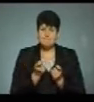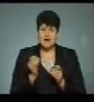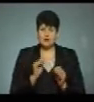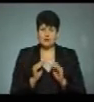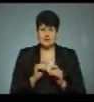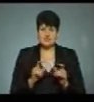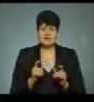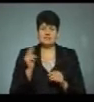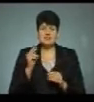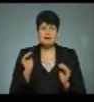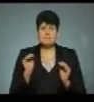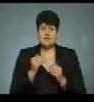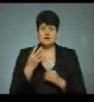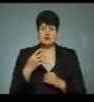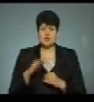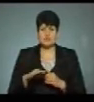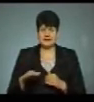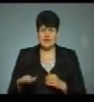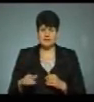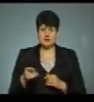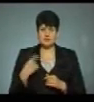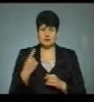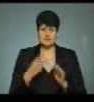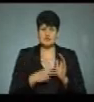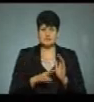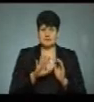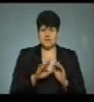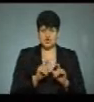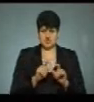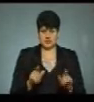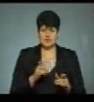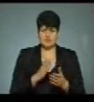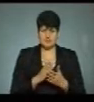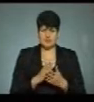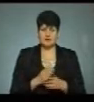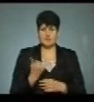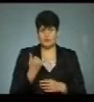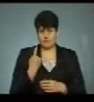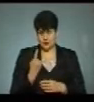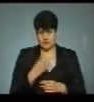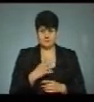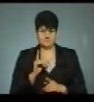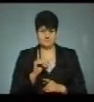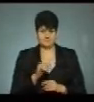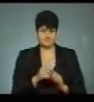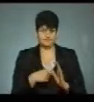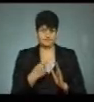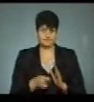менше 40 дітей. Зокрема, на Тернопільщині 75 таких шкіл. В одній з них сьогодні побувала наша знімальна